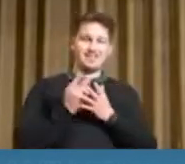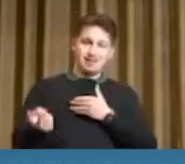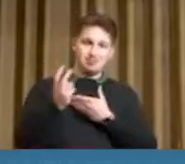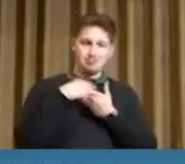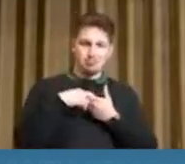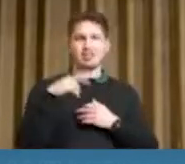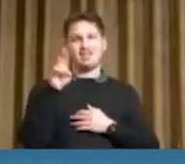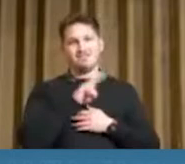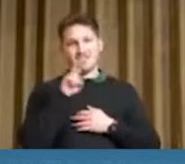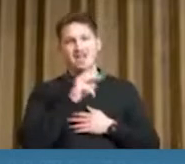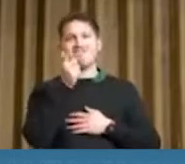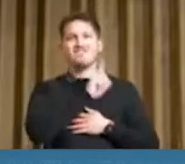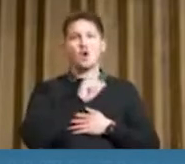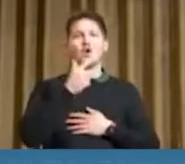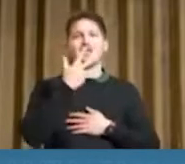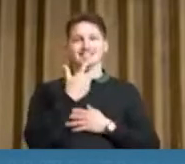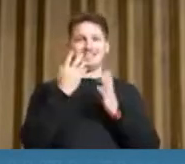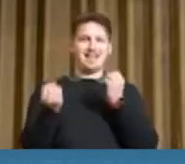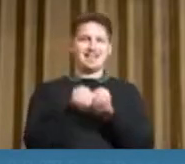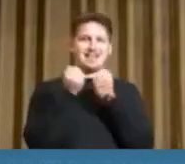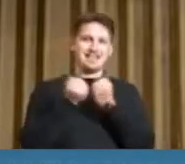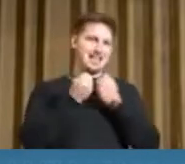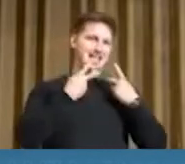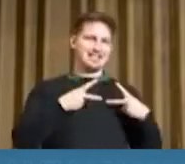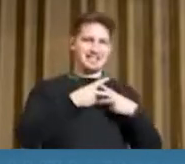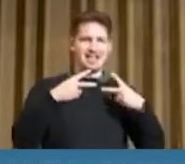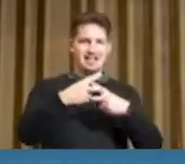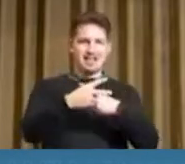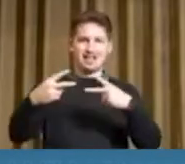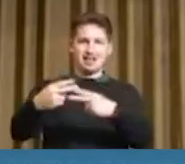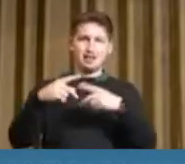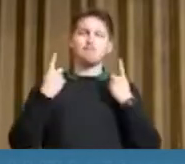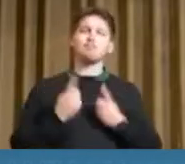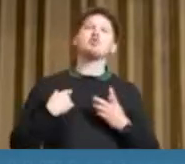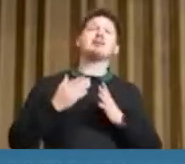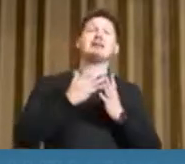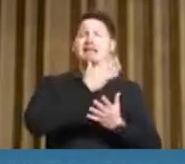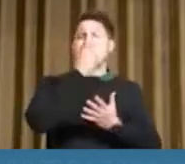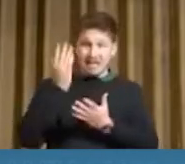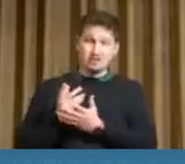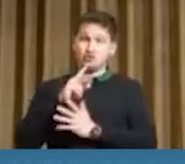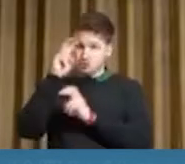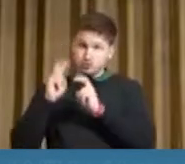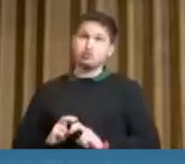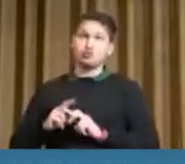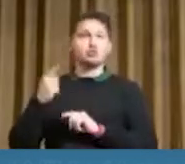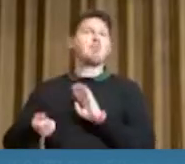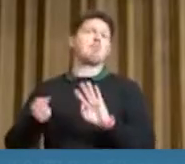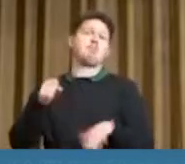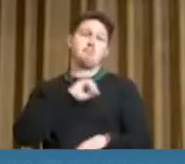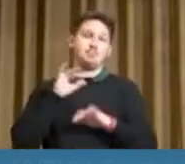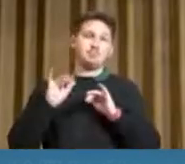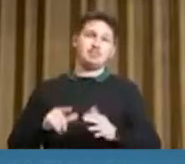mit drei Trainingseinheiten pro Woche. Ich zeige es aber nachher noch, das hat am Ende sogar noch einen Vorteil geboten, weil wir innerhalb der Erkrankten noch